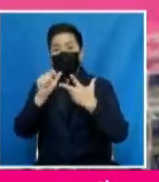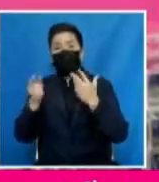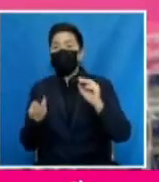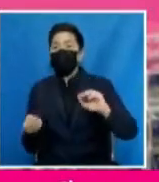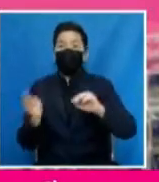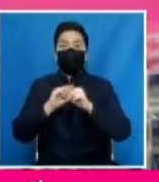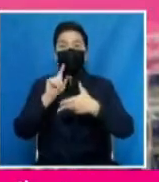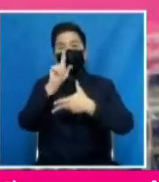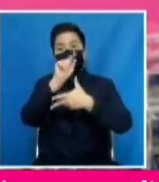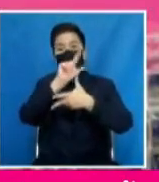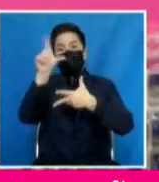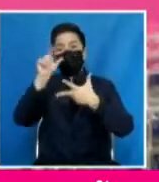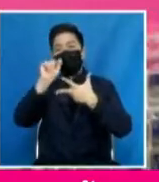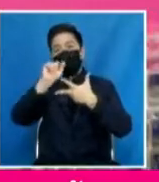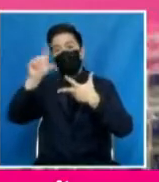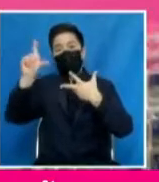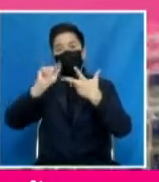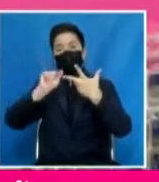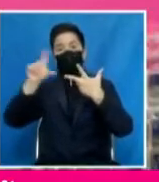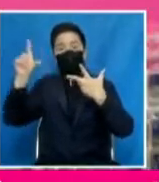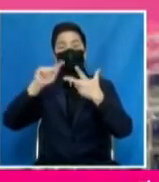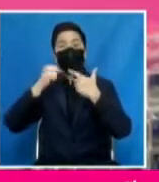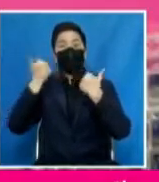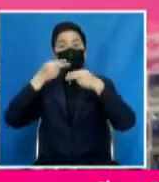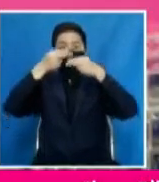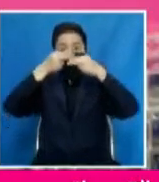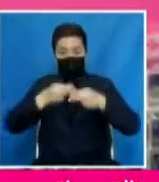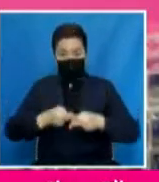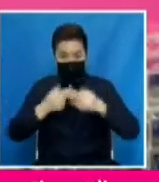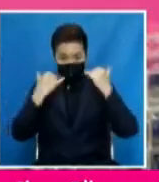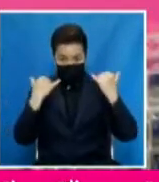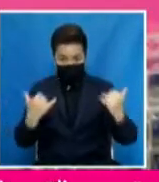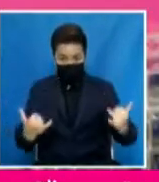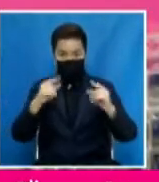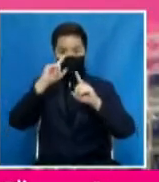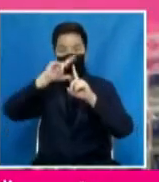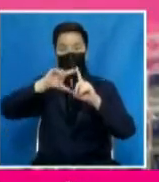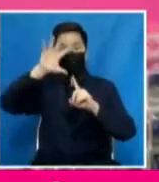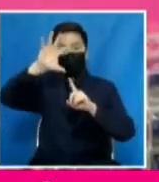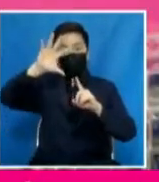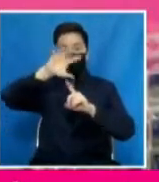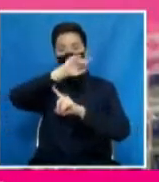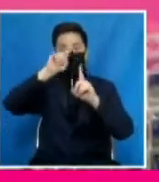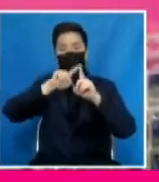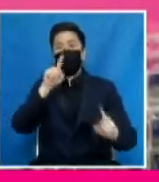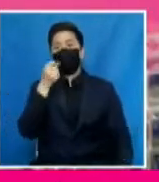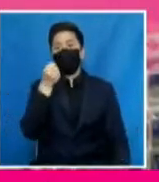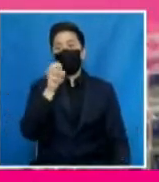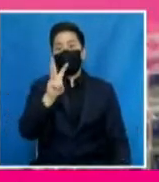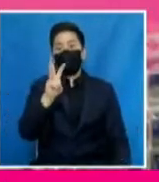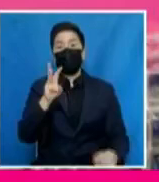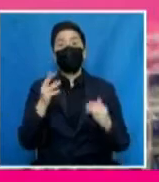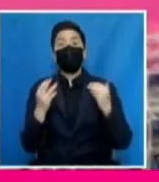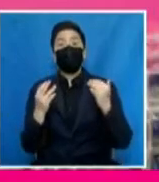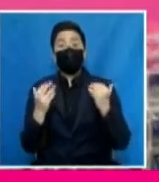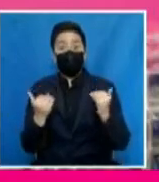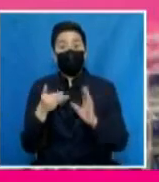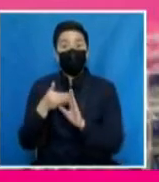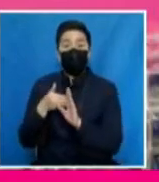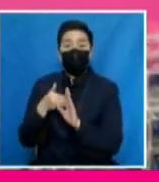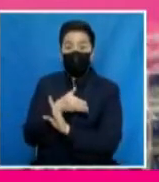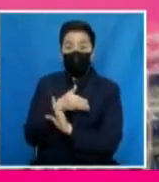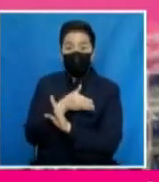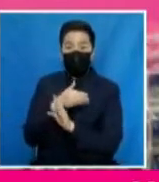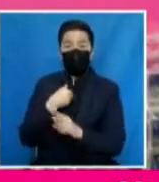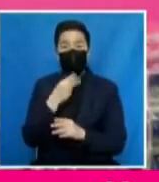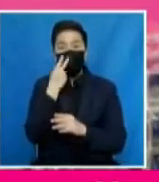20ล้านบาทจำนวน3รางวัลเฉพาะงวดนี้16พฤษภาคม2565นะคะและก่อนที่จะไป